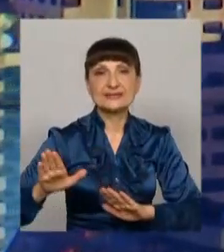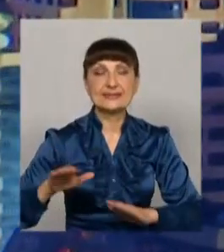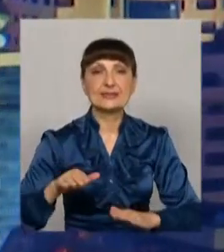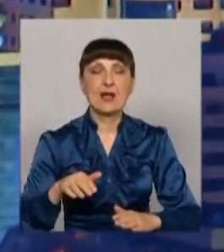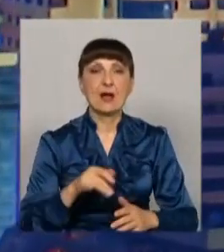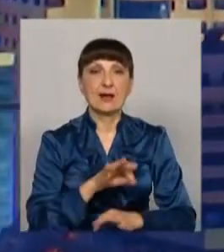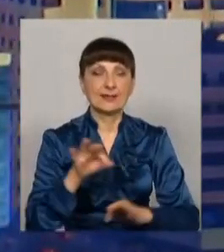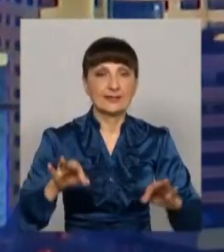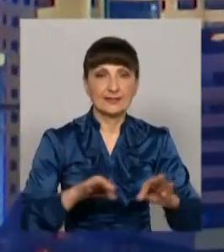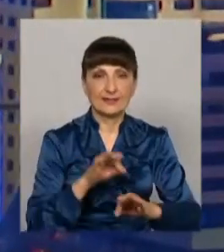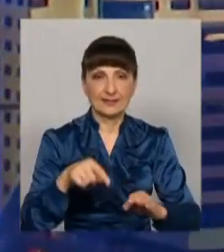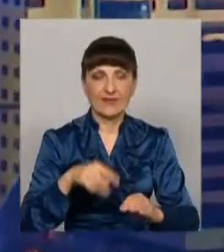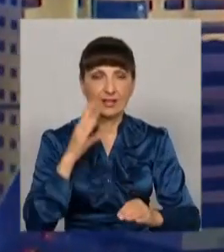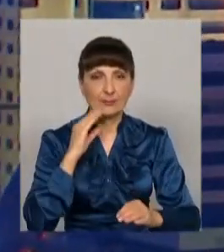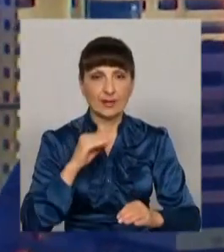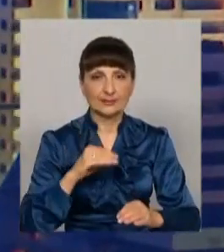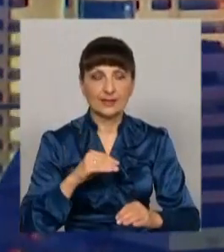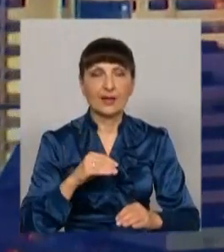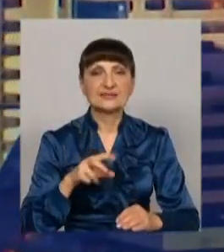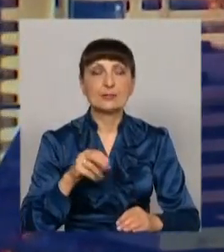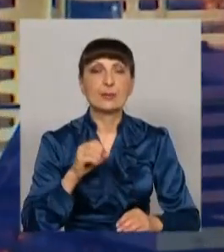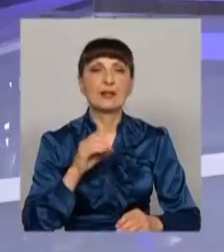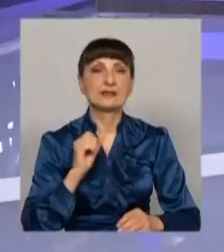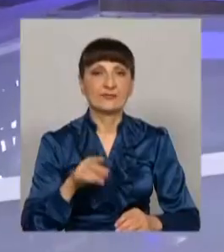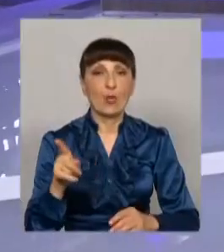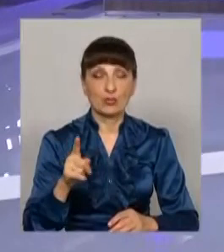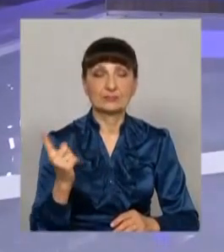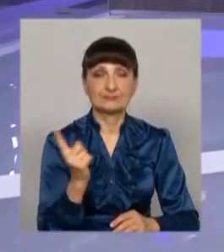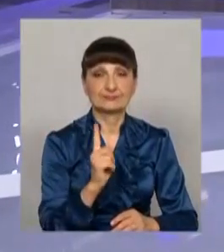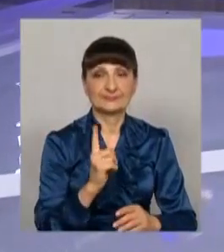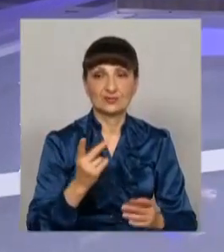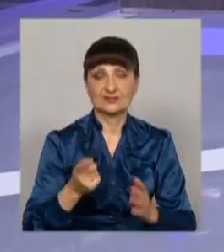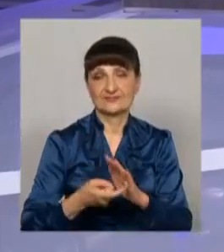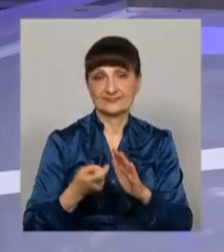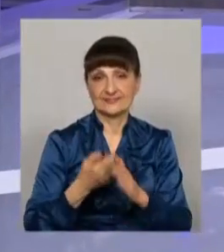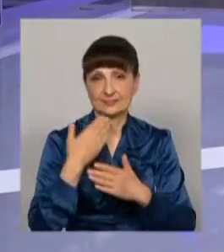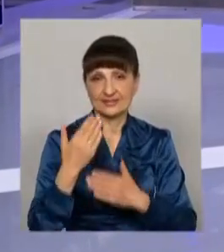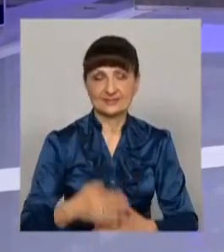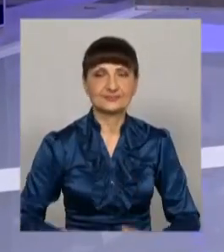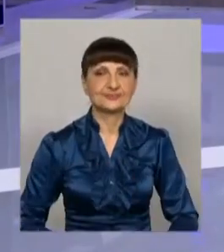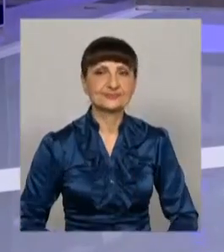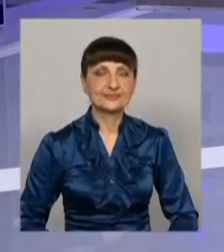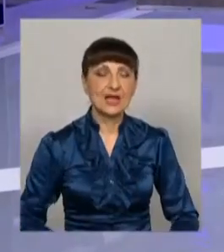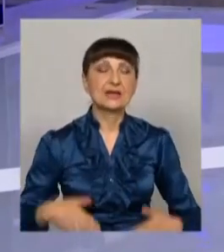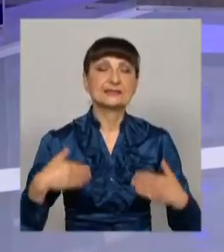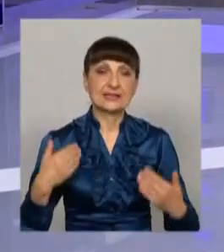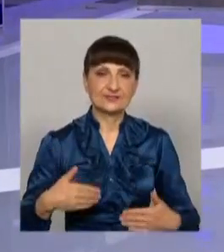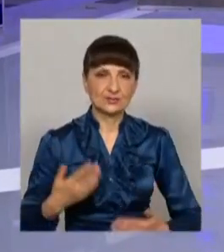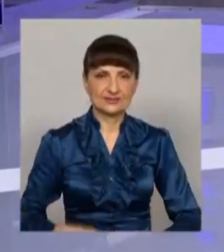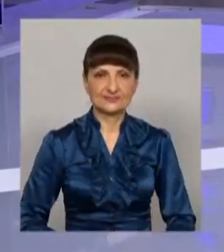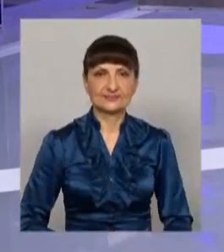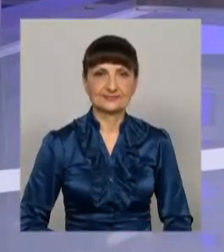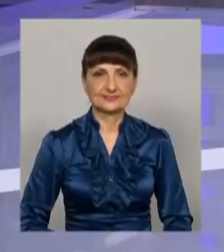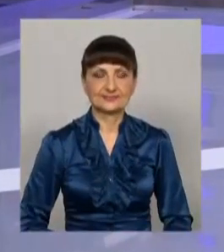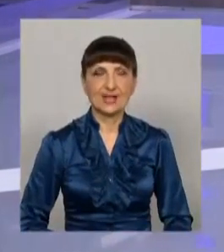архитектуре Алматы Гипрогор-1 Алтая Сатыбалдиева. Он в нашей студии. Алтай Умарович, здравствуйте. Здравствуйте.